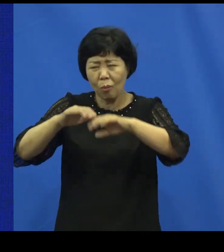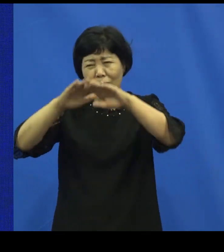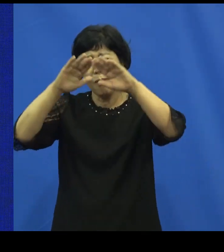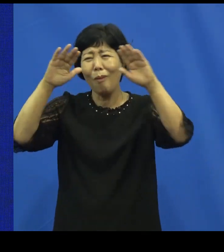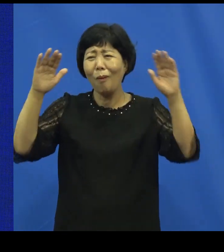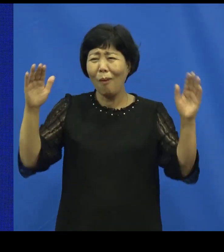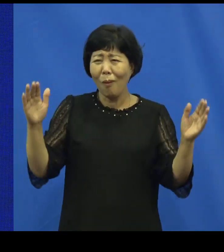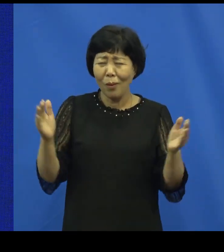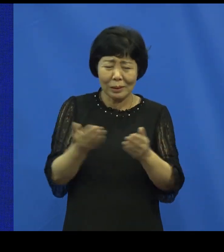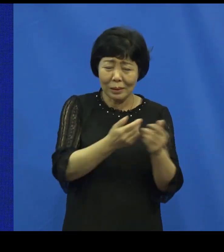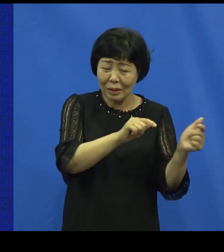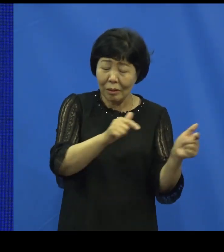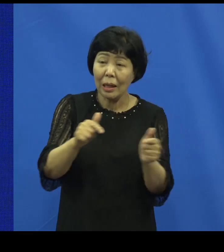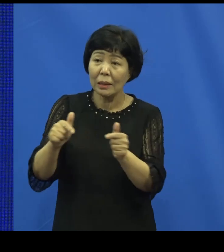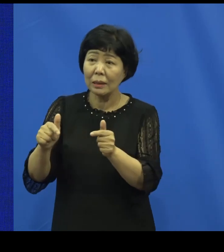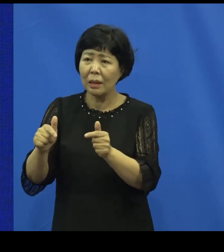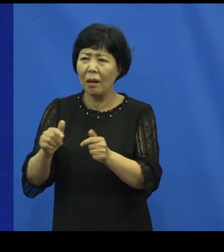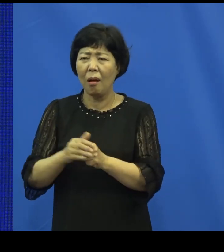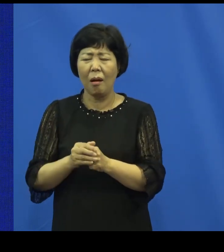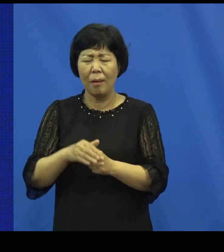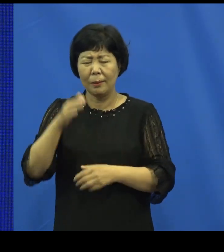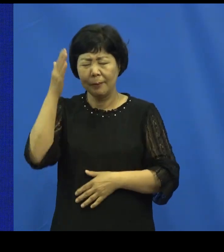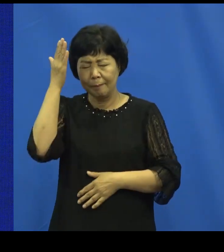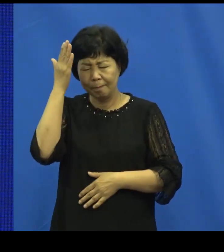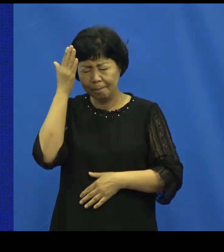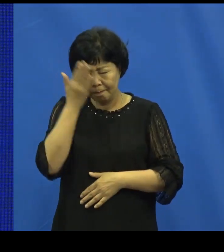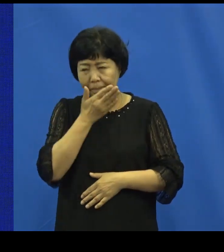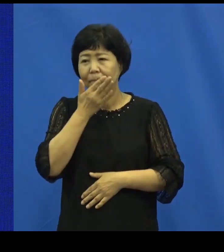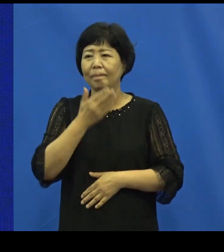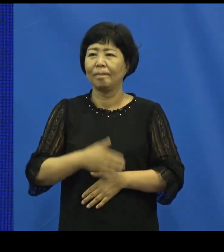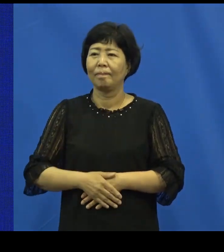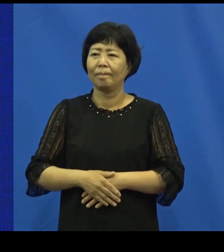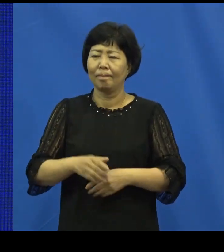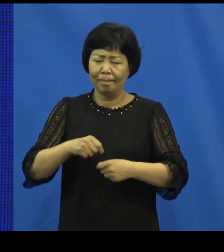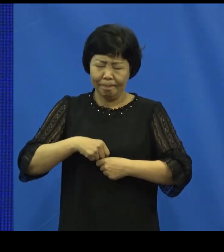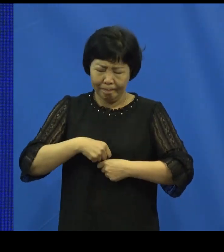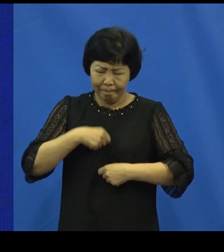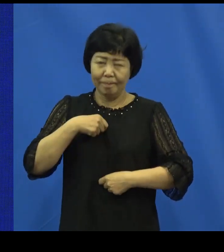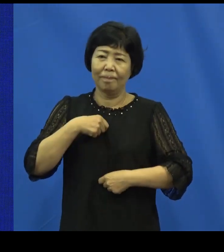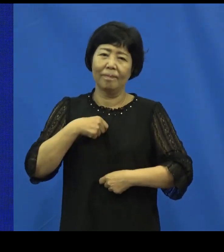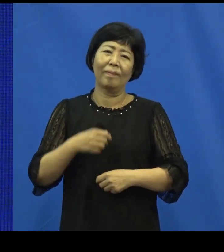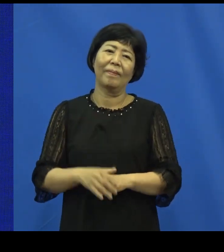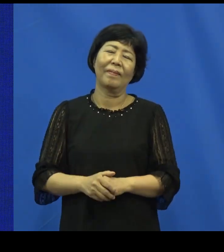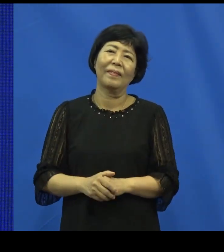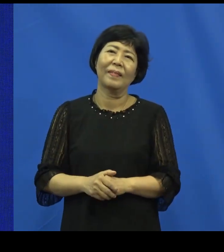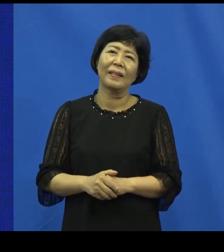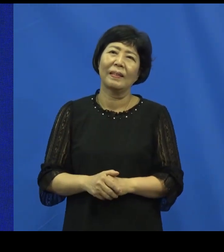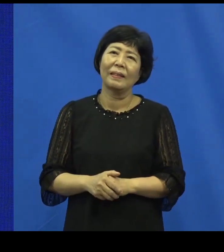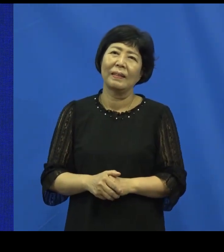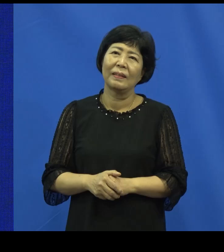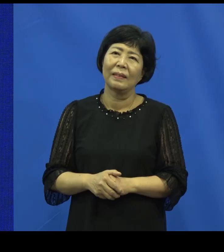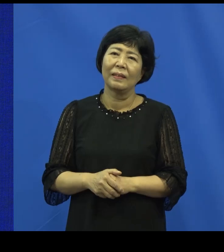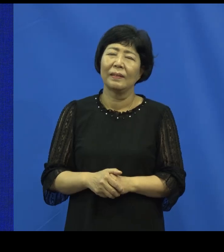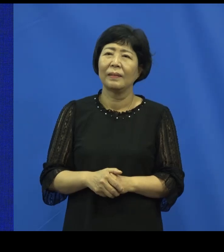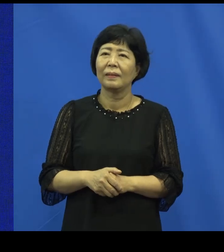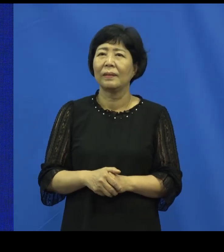모든 영역이 너무 퓨어한 거예요. 순수하고 깨끗하고.